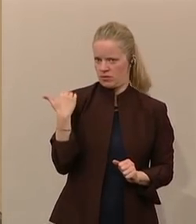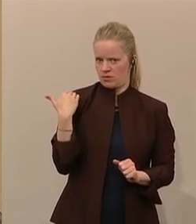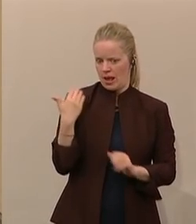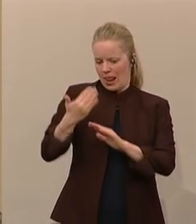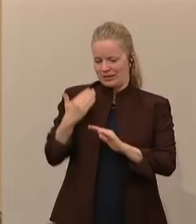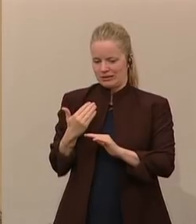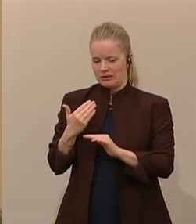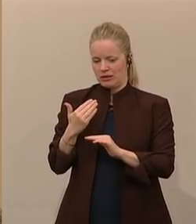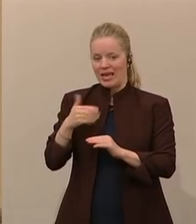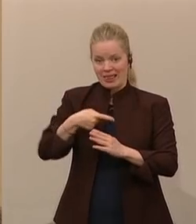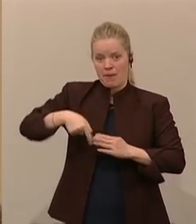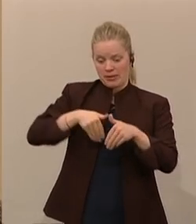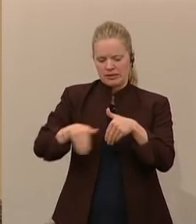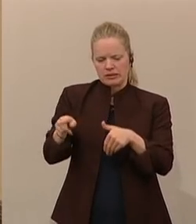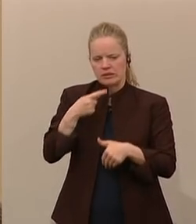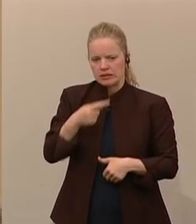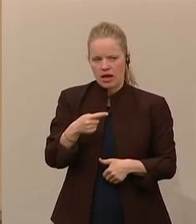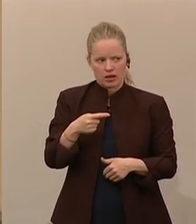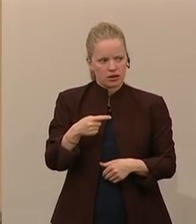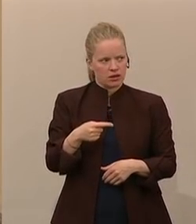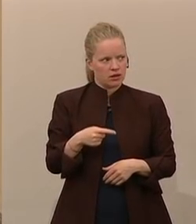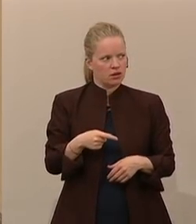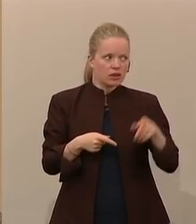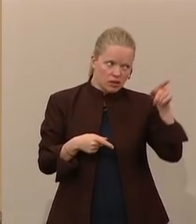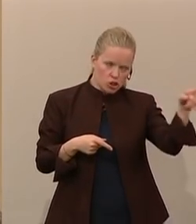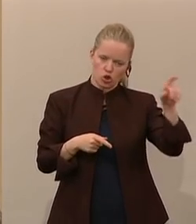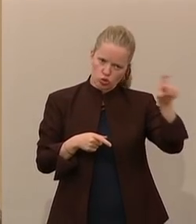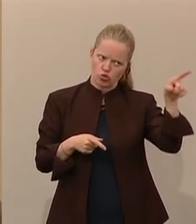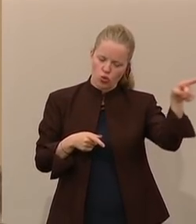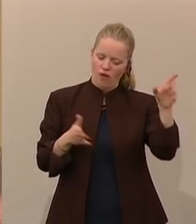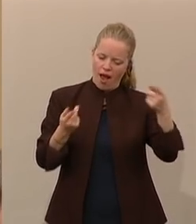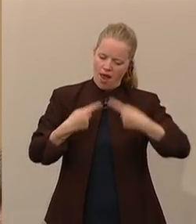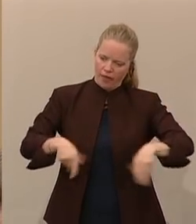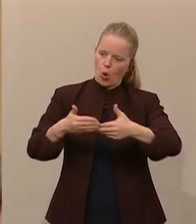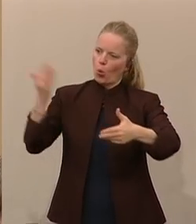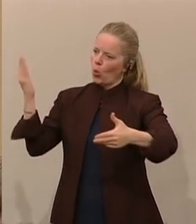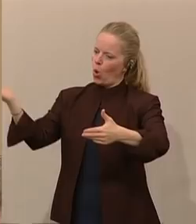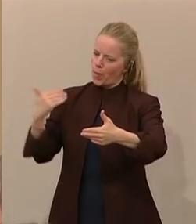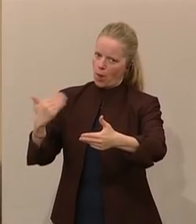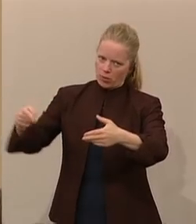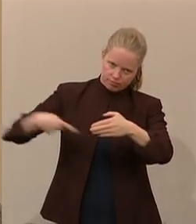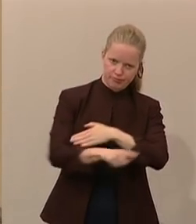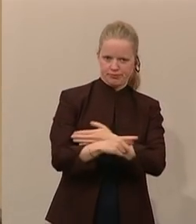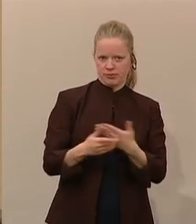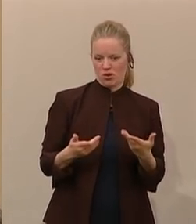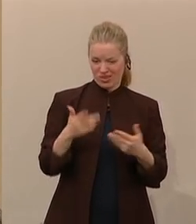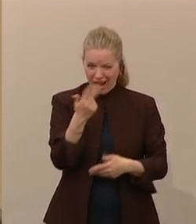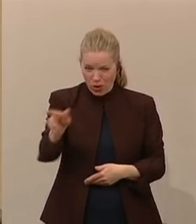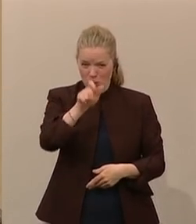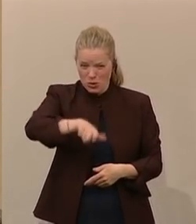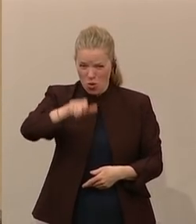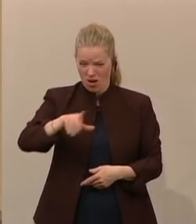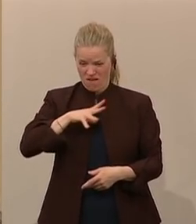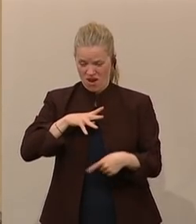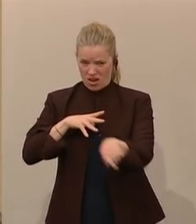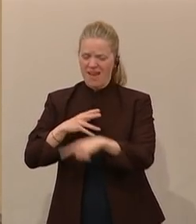Innenministers hier in Österreich haben, die übrigens Sie zum größten Teil reingelassen haben, wenn wir diese 300 Gefährder im Land haben, dann will ich,